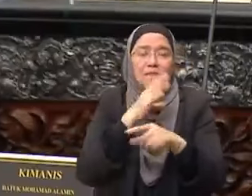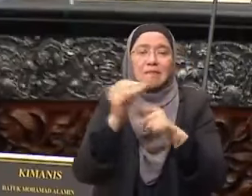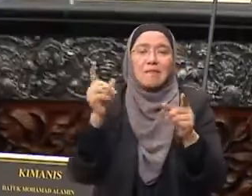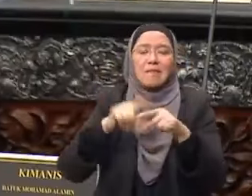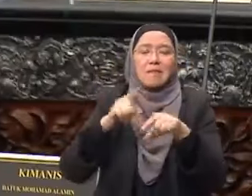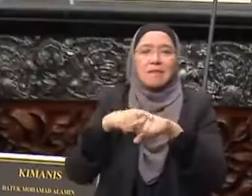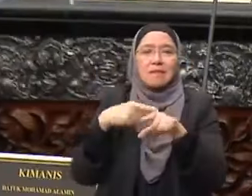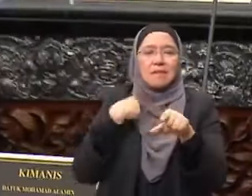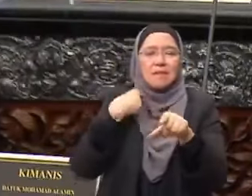Destin